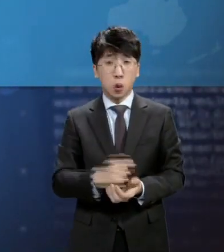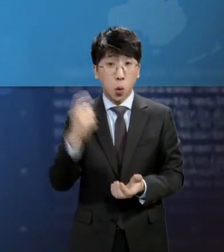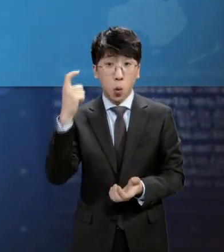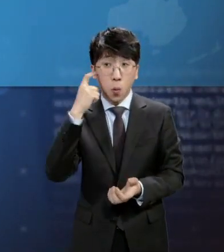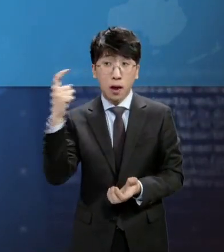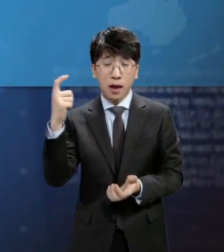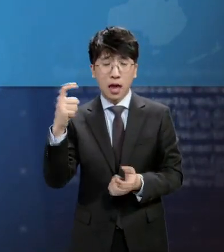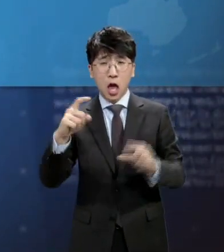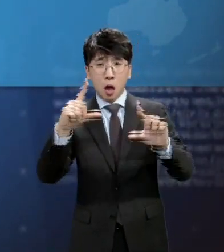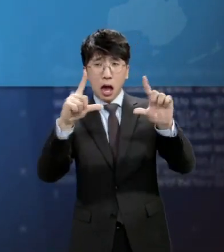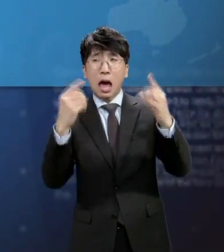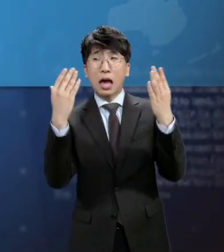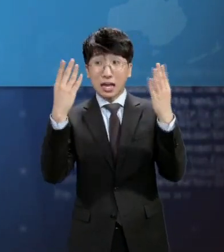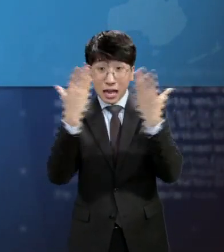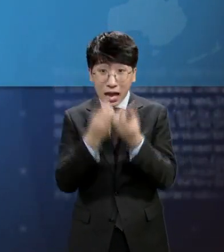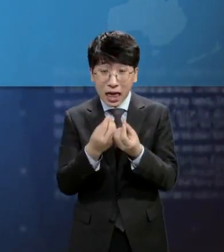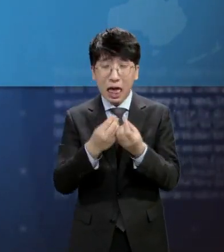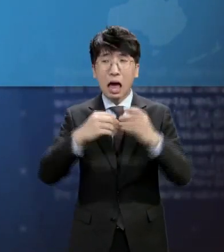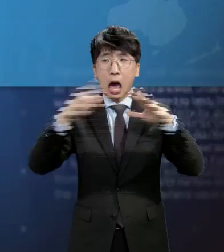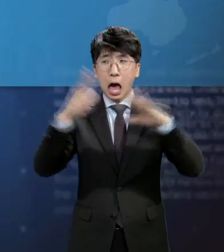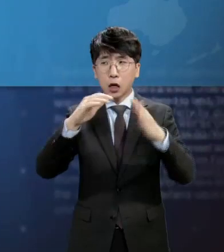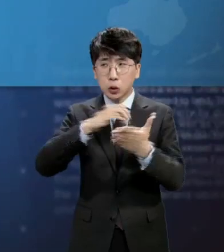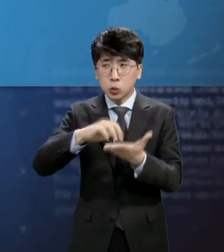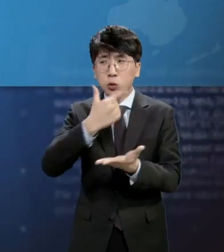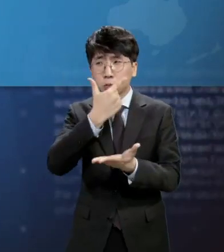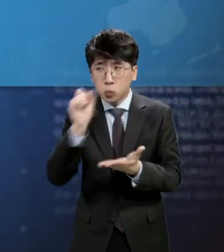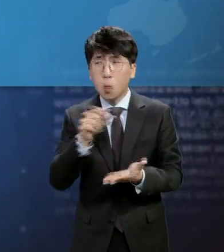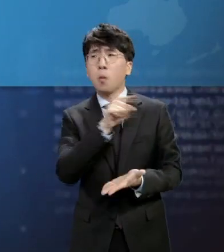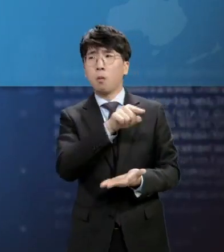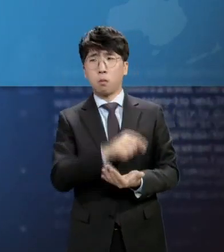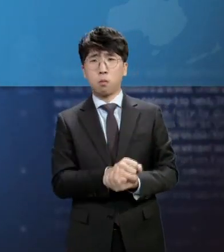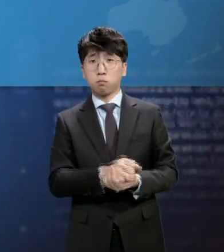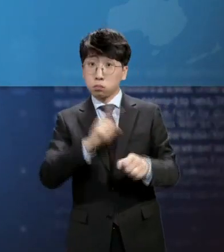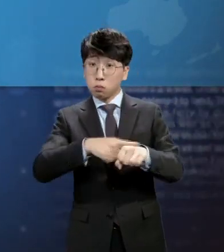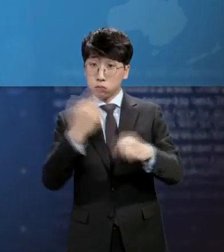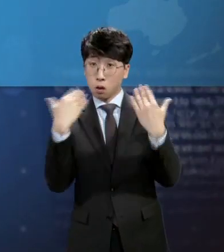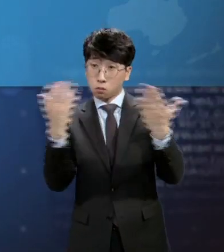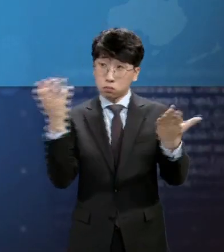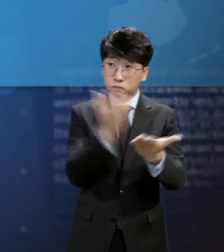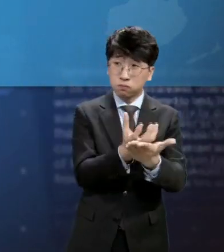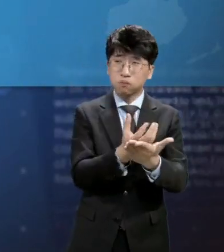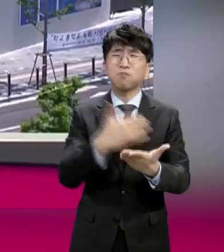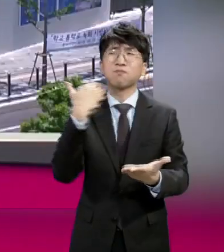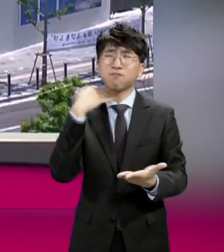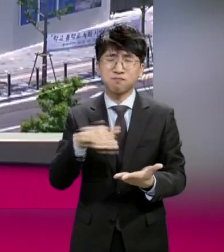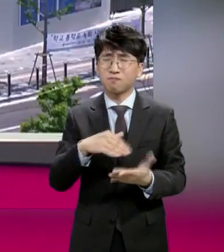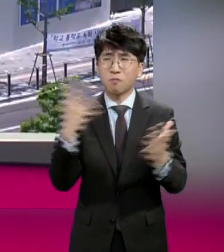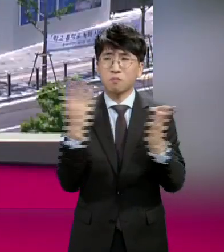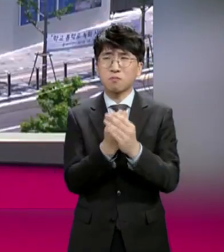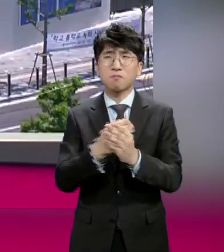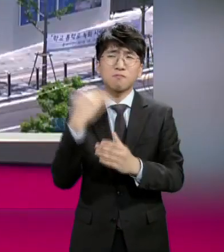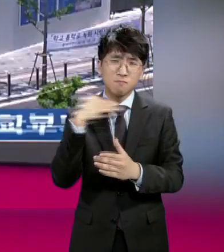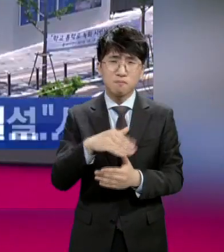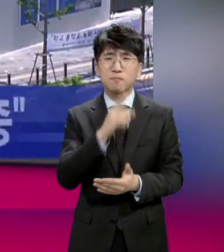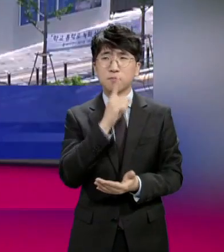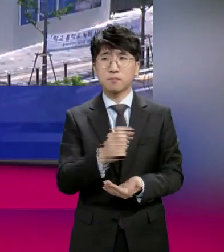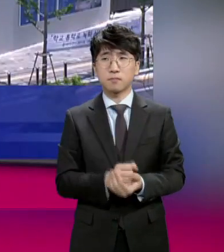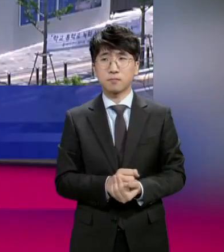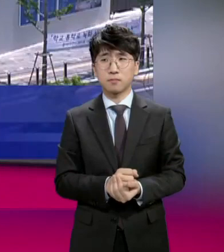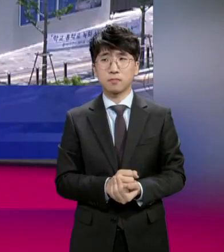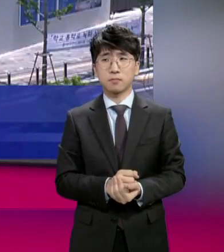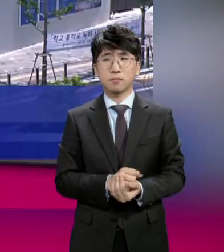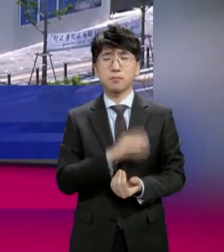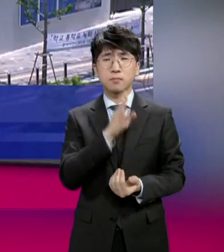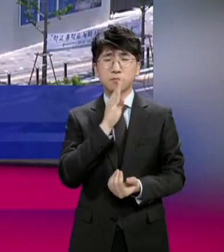나오면은 실질적으로 내부에서 학교가 들어가는 거는 불가능하다고 보시면 되세요. 도화선이 된